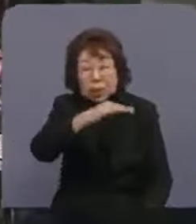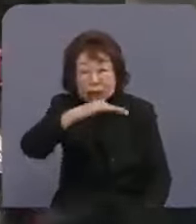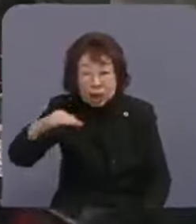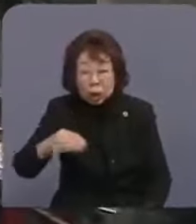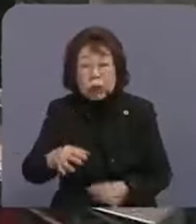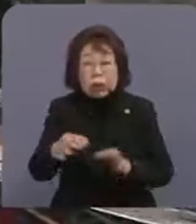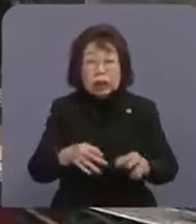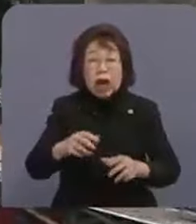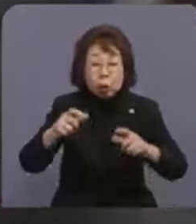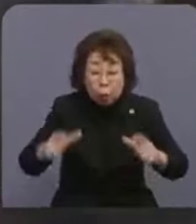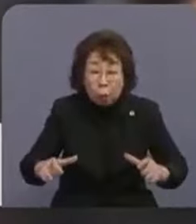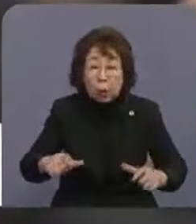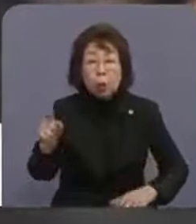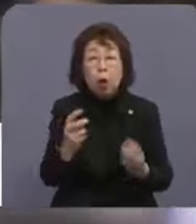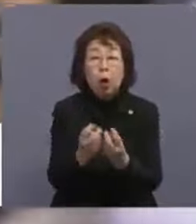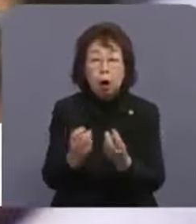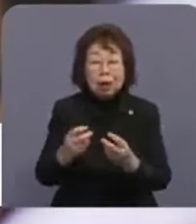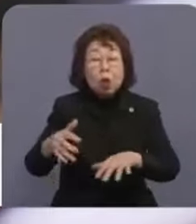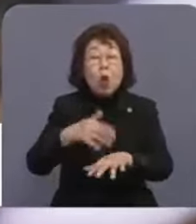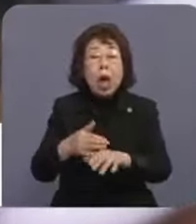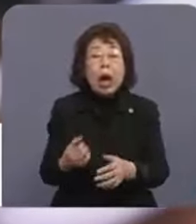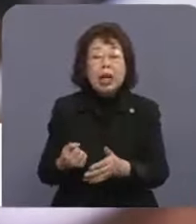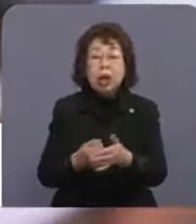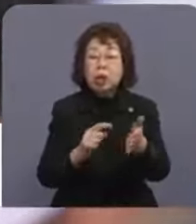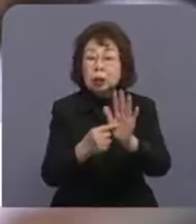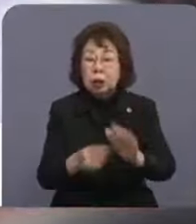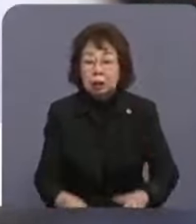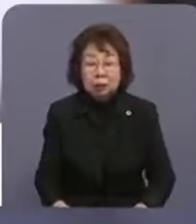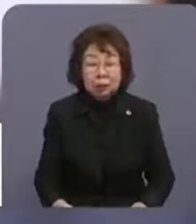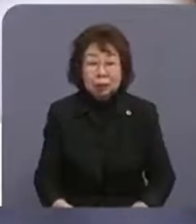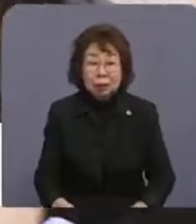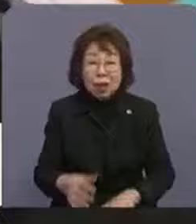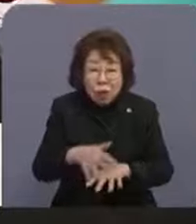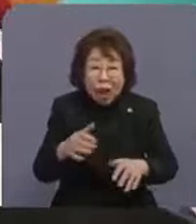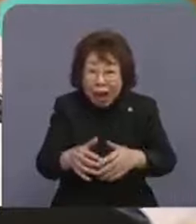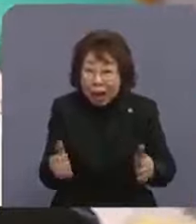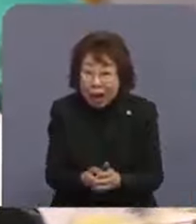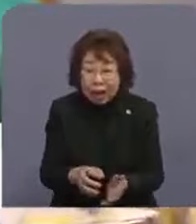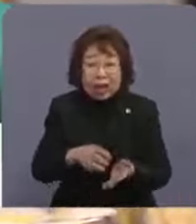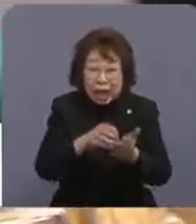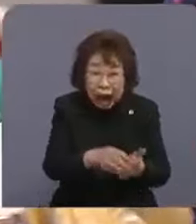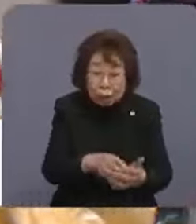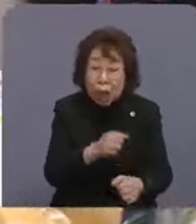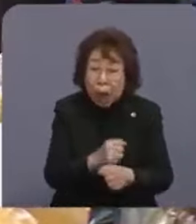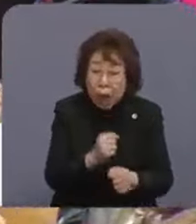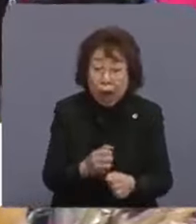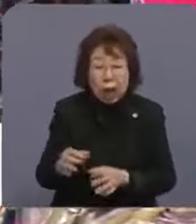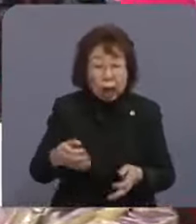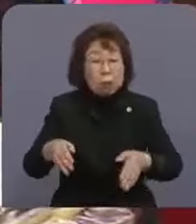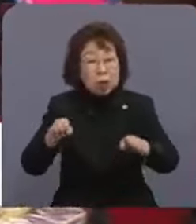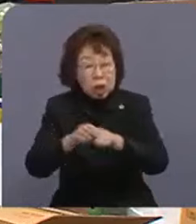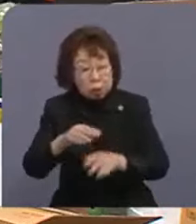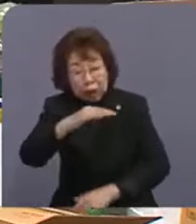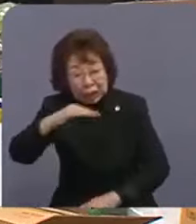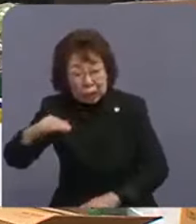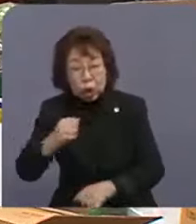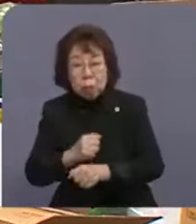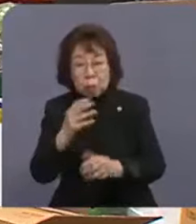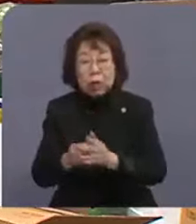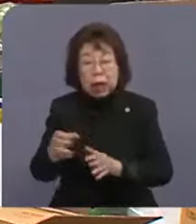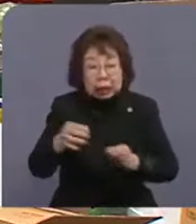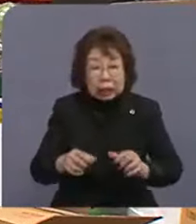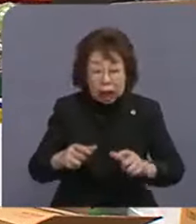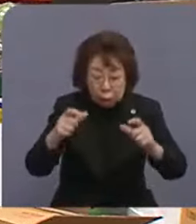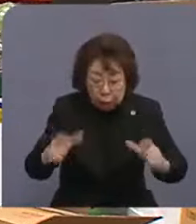시장 범위는 시장 상인회가 정합니다. 상인회는 실제 상인회 가입 여부와 상가 건물 등만을 기준으로 시장